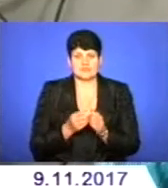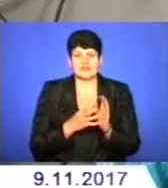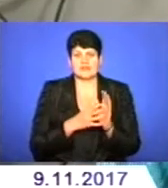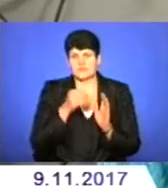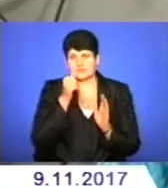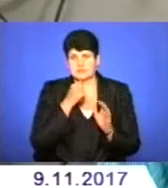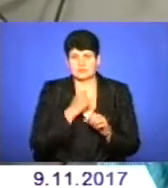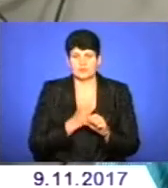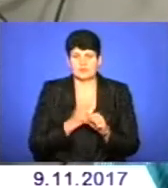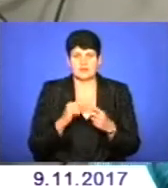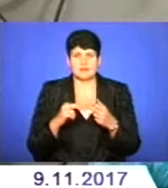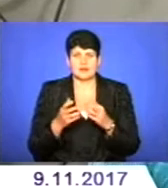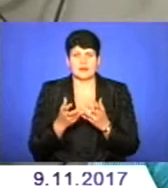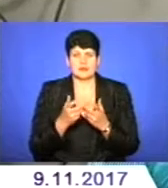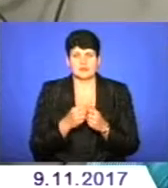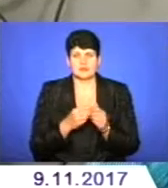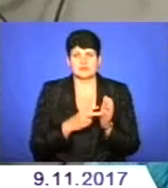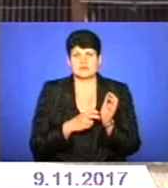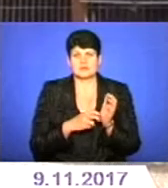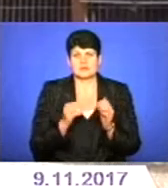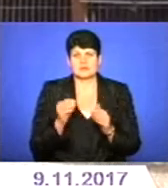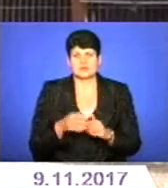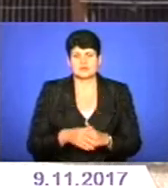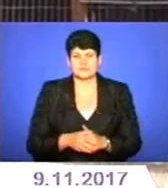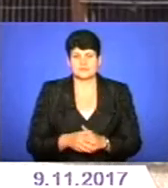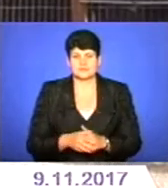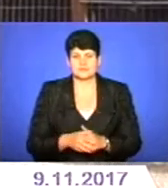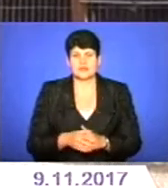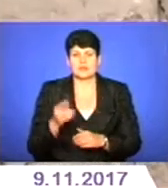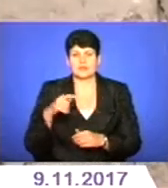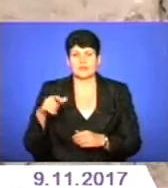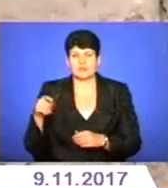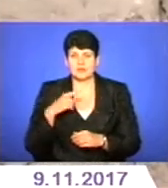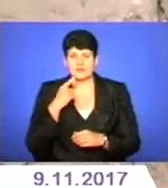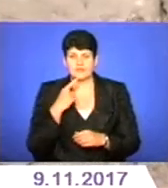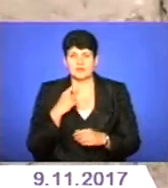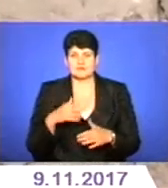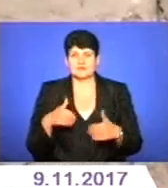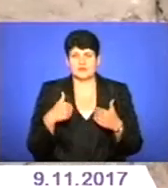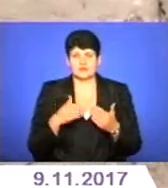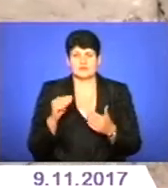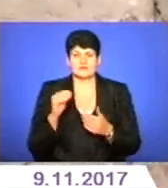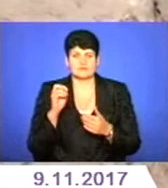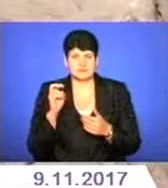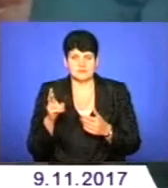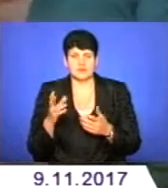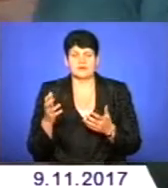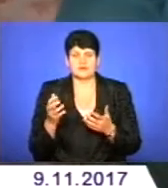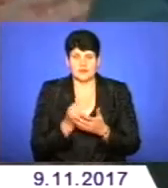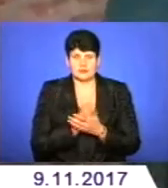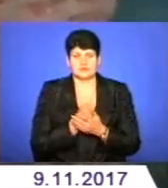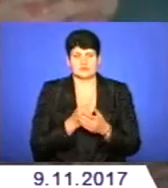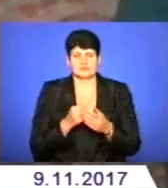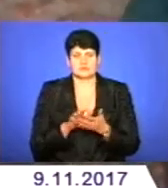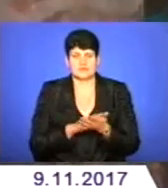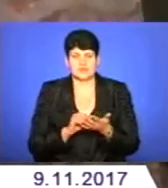місяців ми зробили перерахунок понад 700 тисяч. Деякі тернополяни кажуть, після звернення до комунальників вдалося позбутися і гризунів у підвалах,